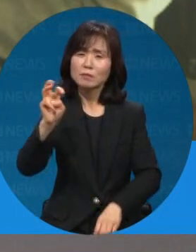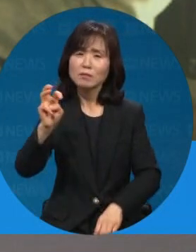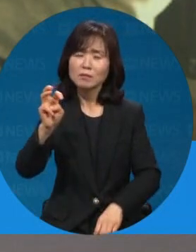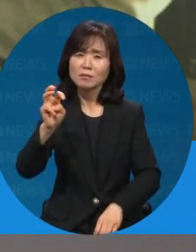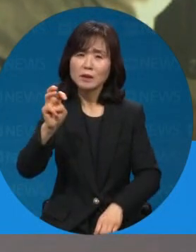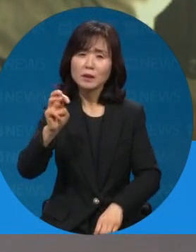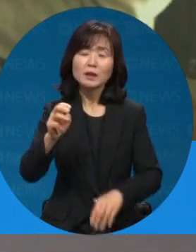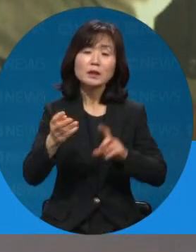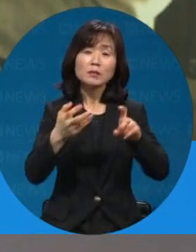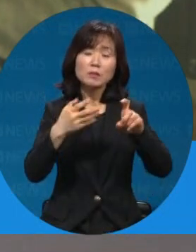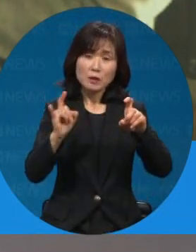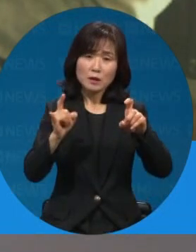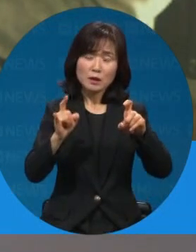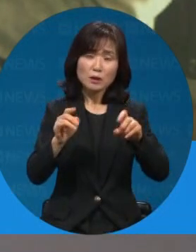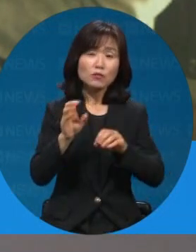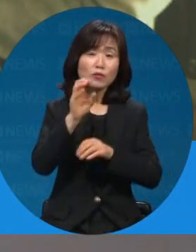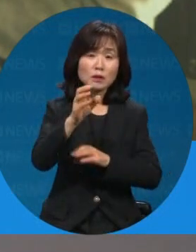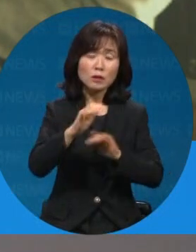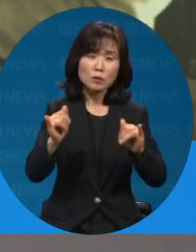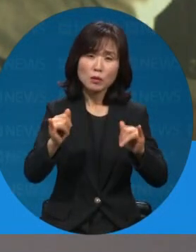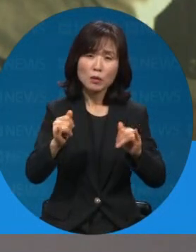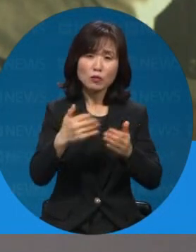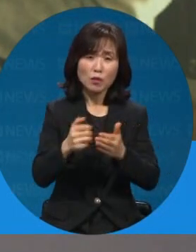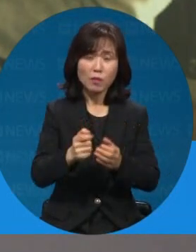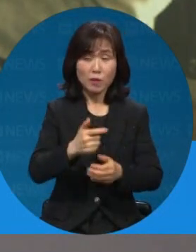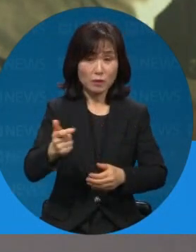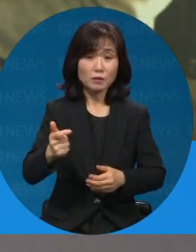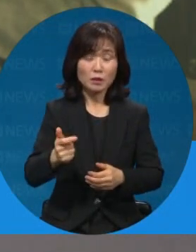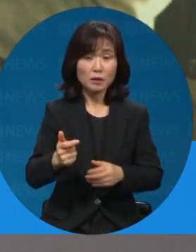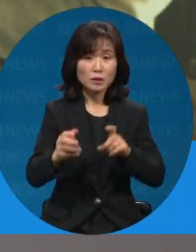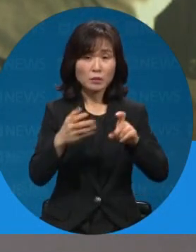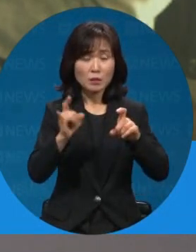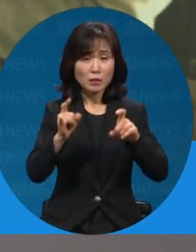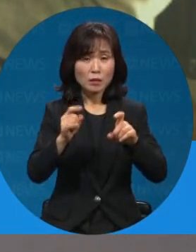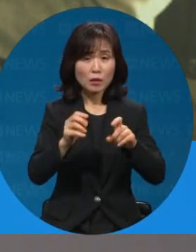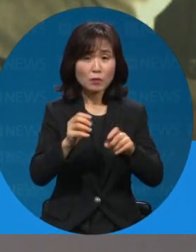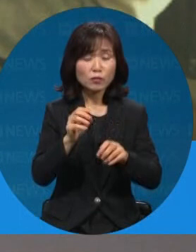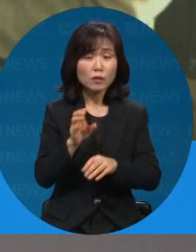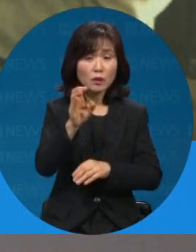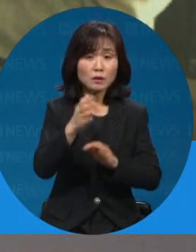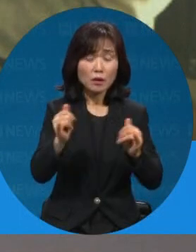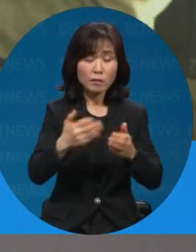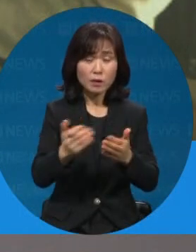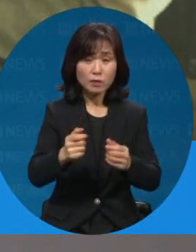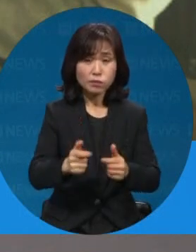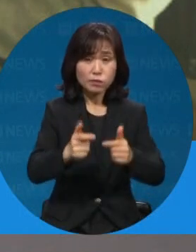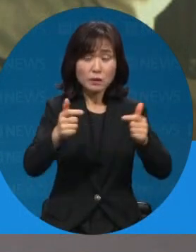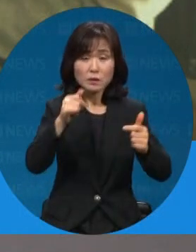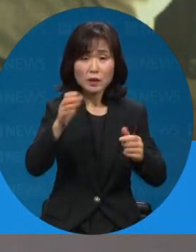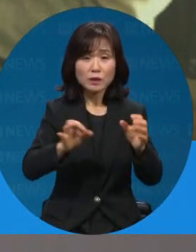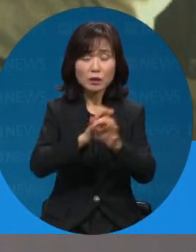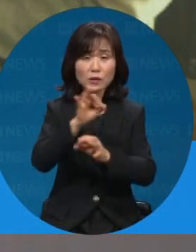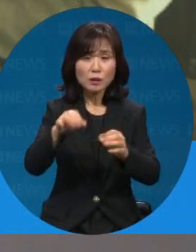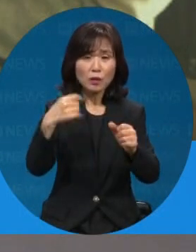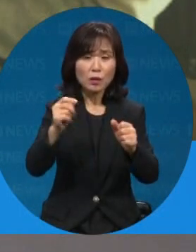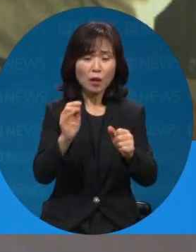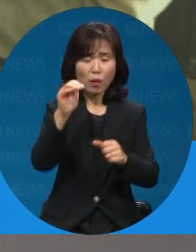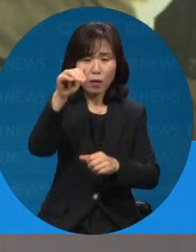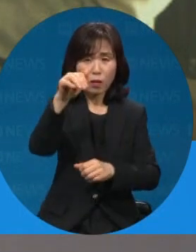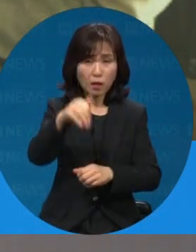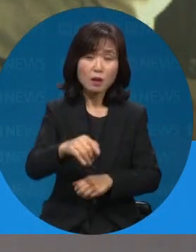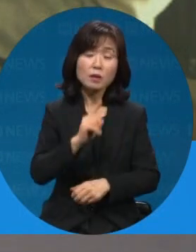썼습니다 이렇게 10대 투자자들은 늘어나는데 경제 교육은 오히려 후퇴하고 있다는 지적도 나오고